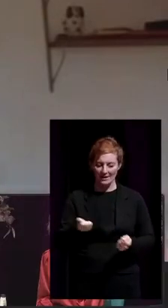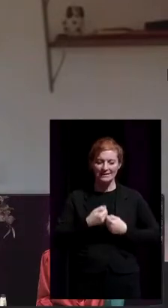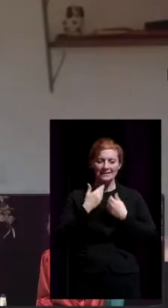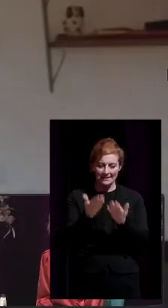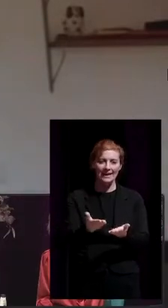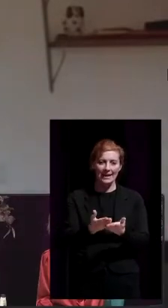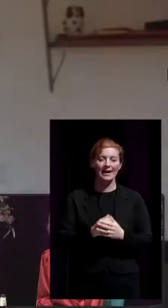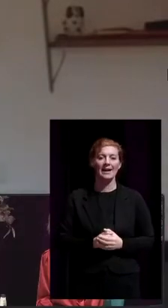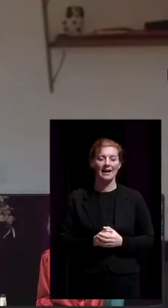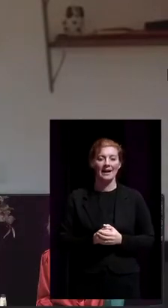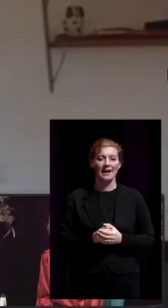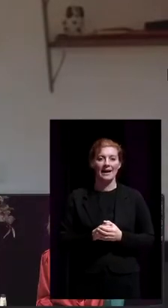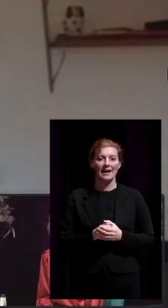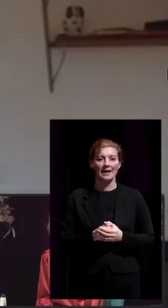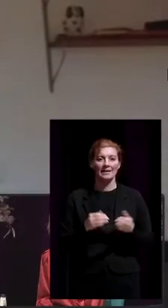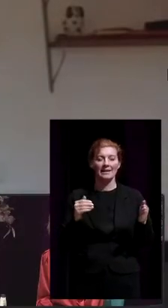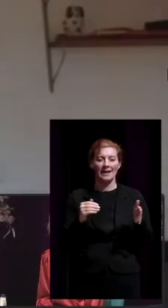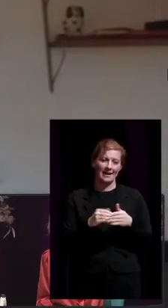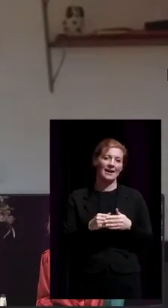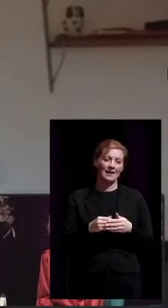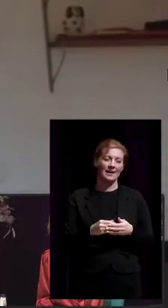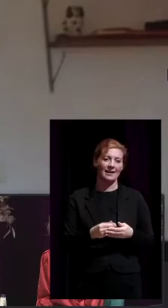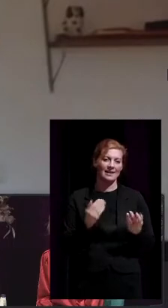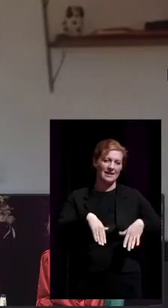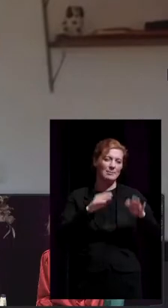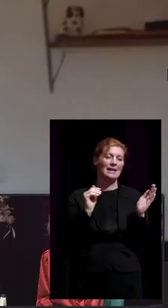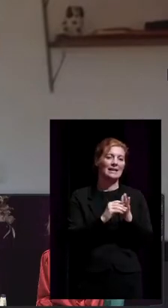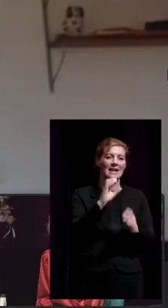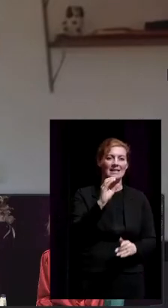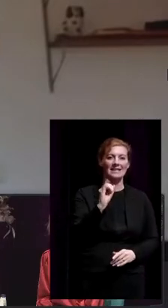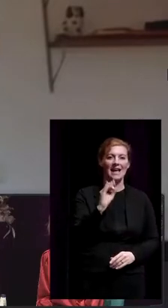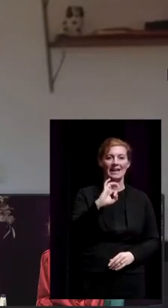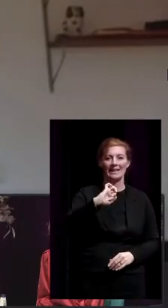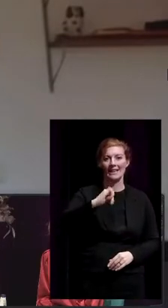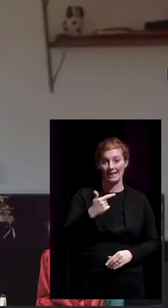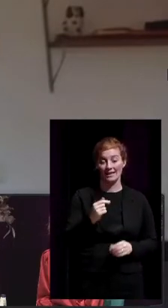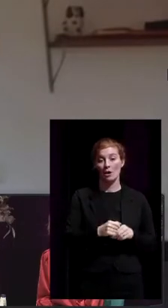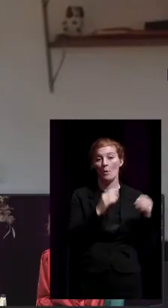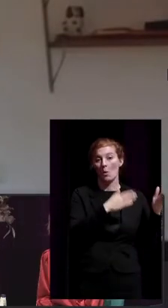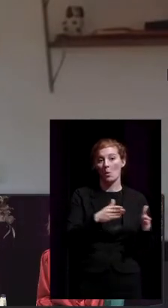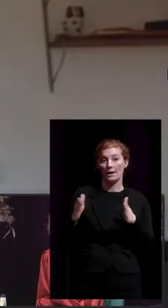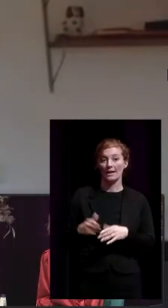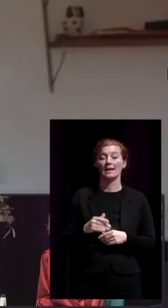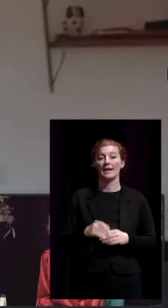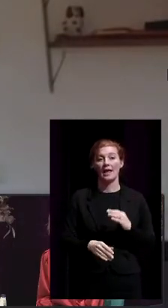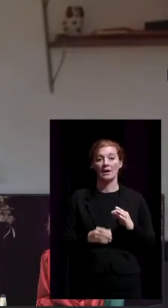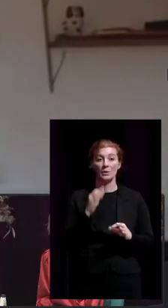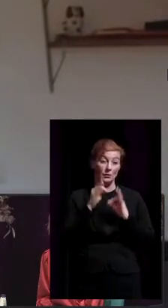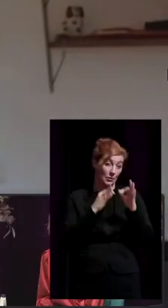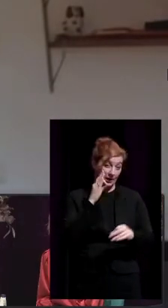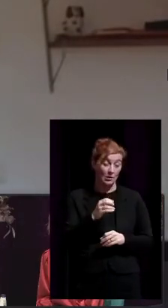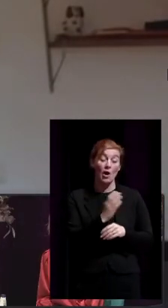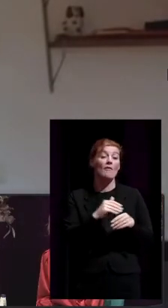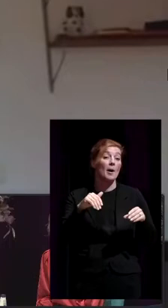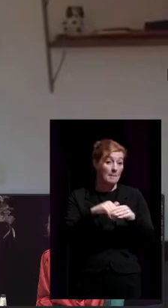den krediten till Fight som då anordnade den här konsultationen. Jag var en av deltagarna och Fight är då